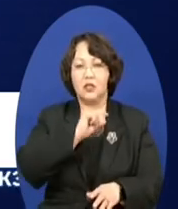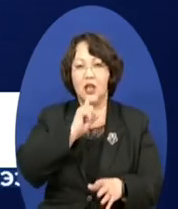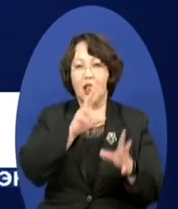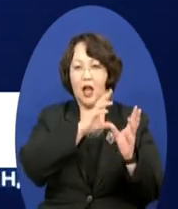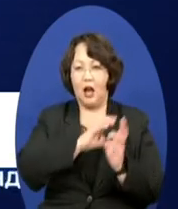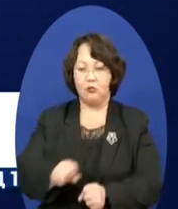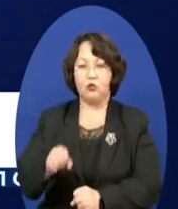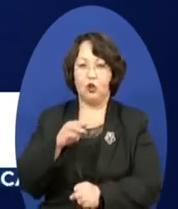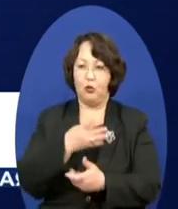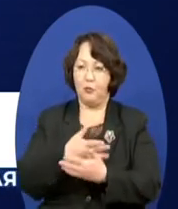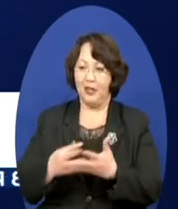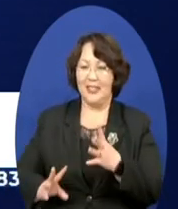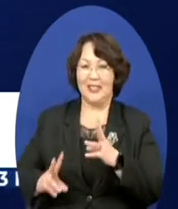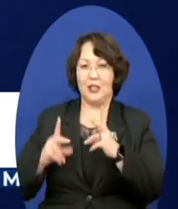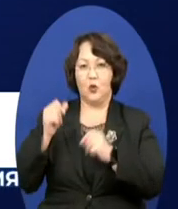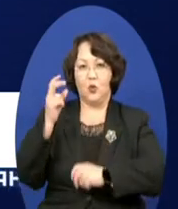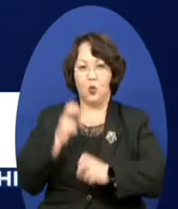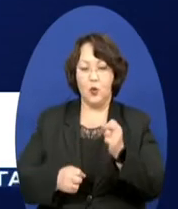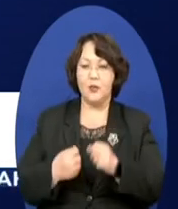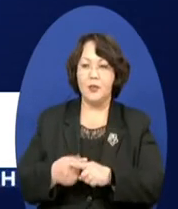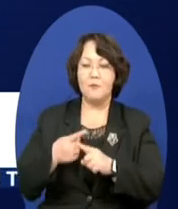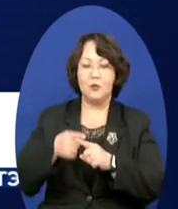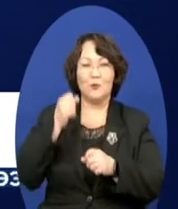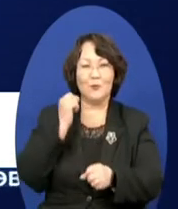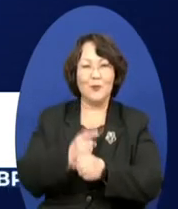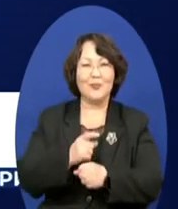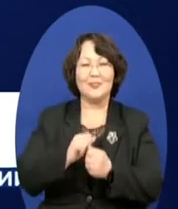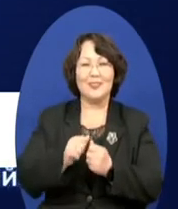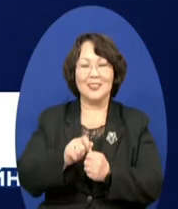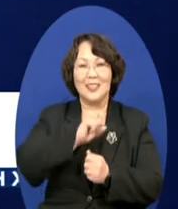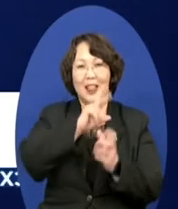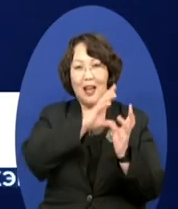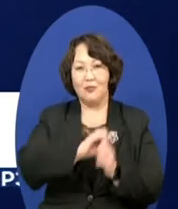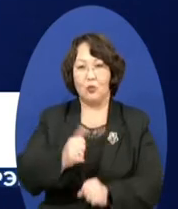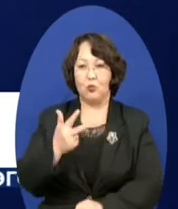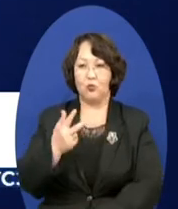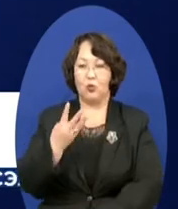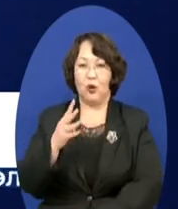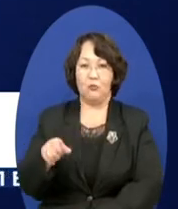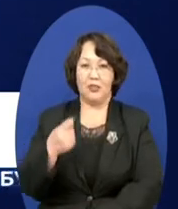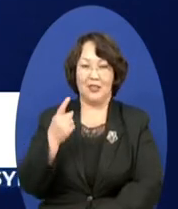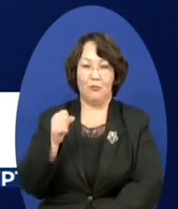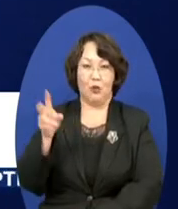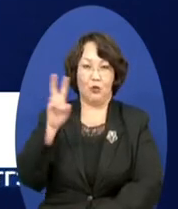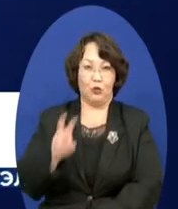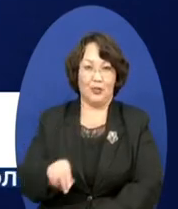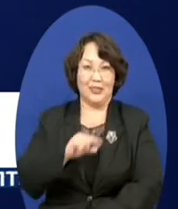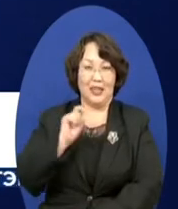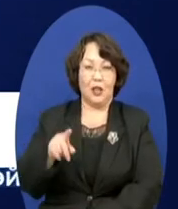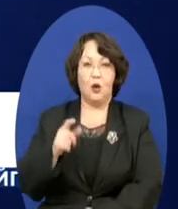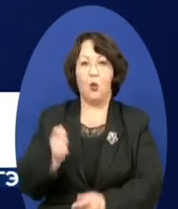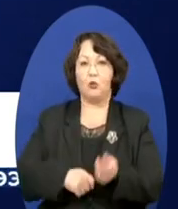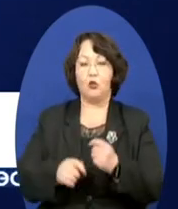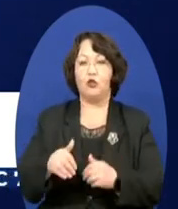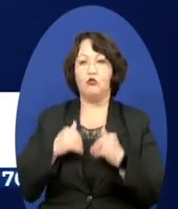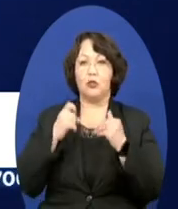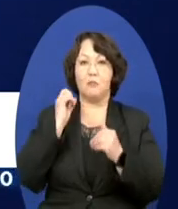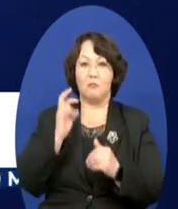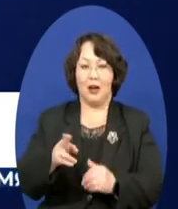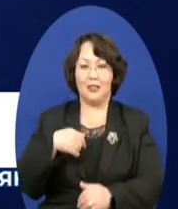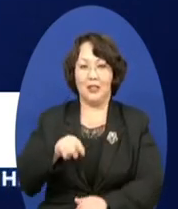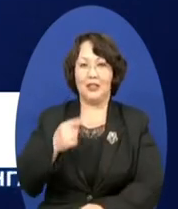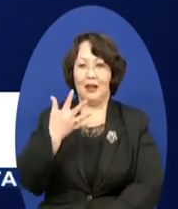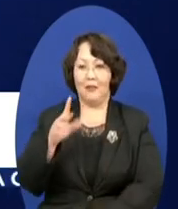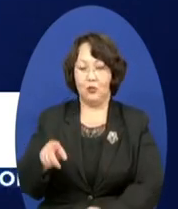сайжруулах, үйлдвэрлэлийг нэмэгдүүлэхэд зарцуулахаар зээл авсан ч 34.1 сая амрикийн долларын зээлээр худалдаа хөгжлийн банкны